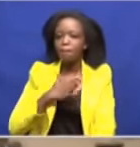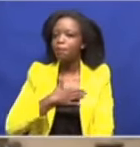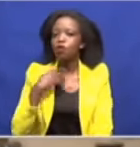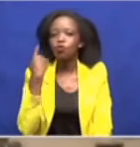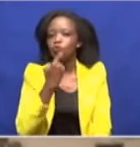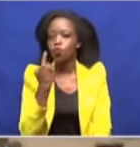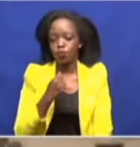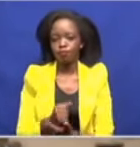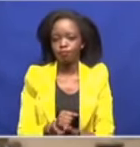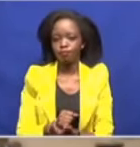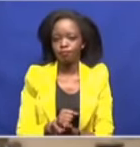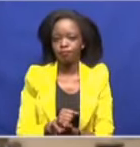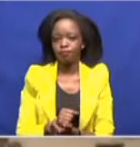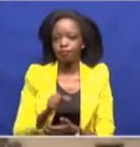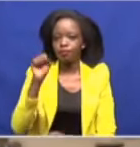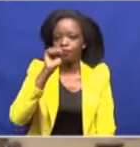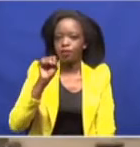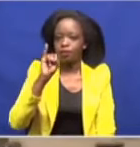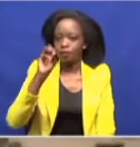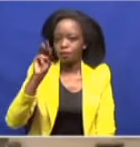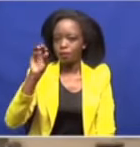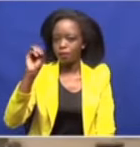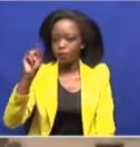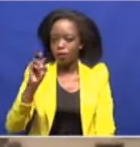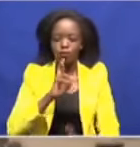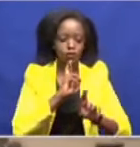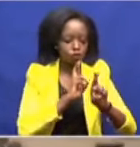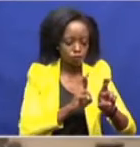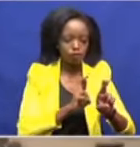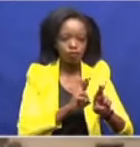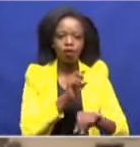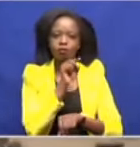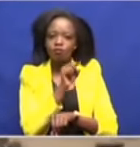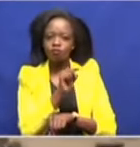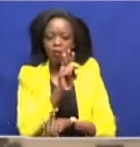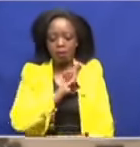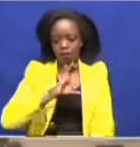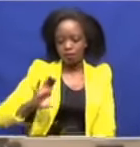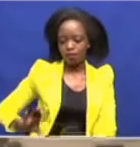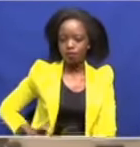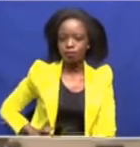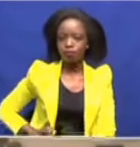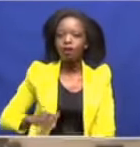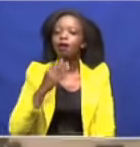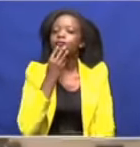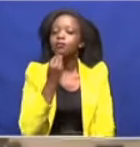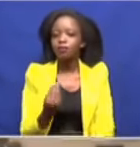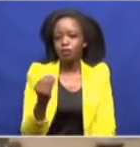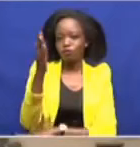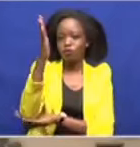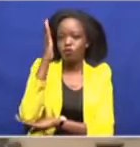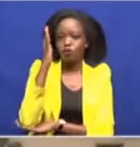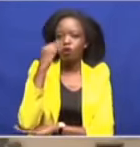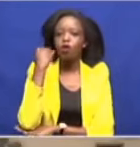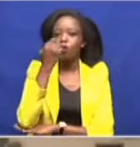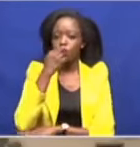ni nani?" Simoni Petro akajibu, "Wewe ndiwe Kristo, mwana wa Mungu